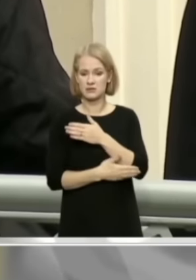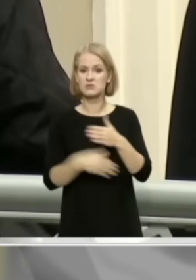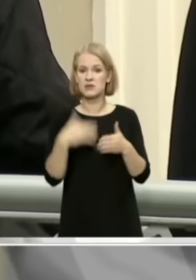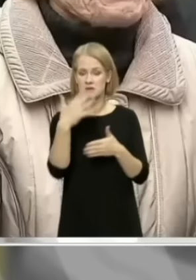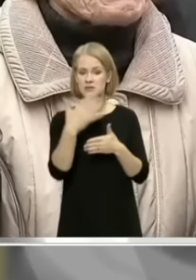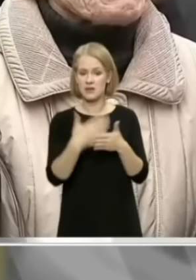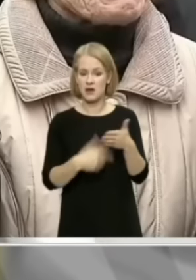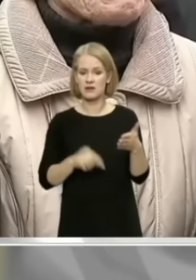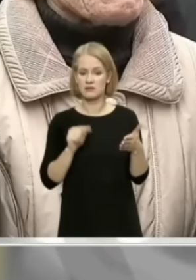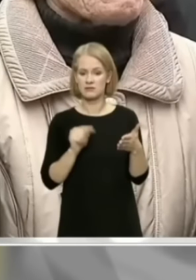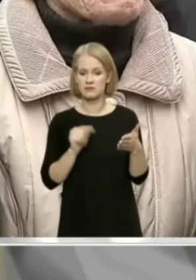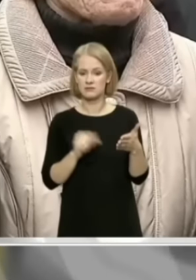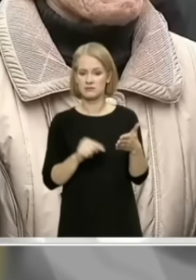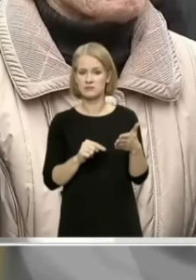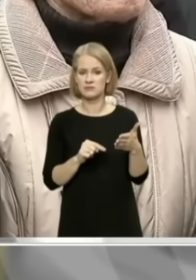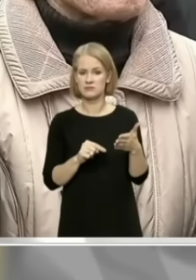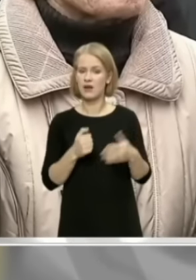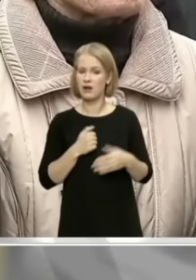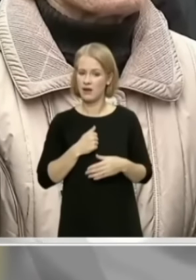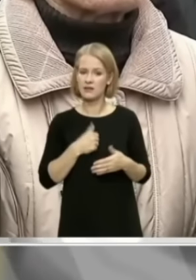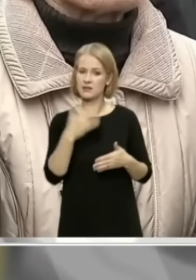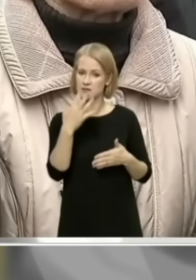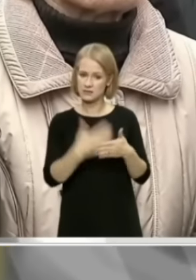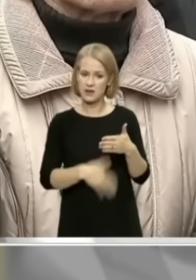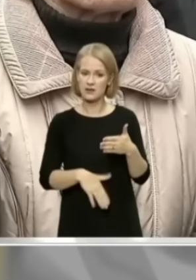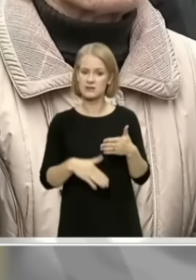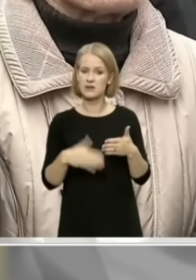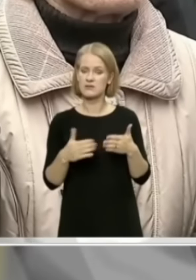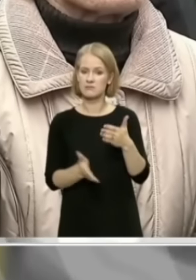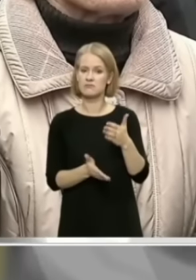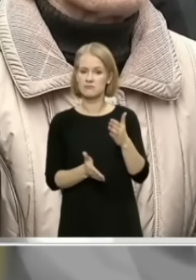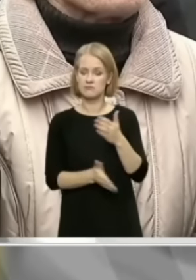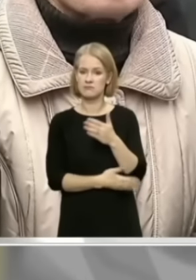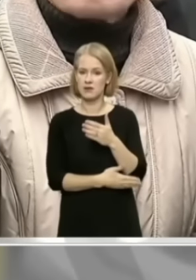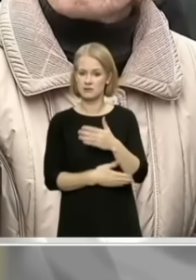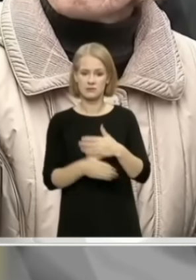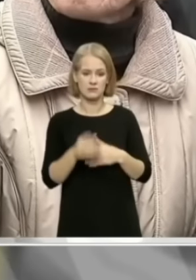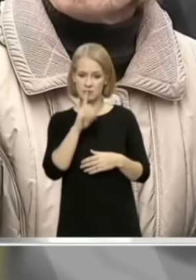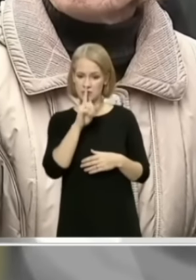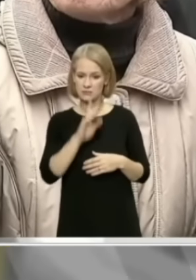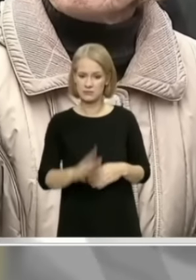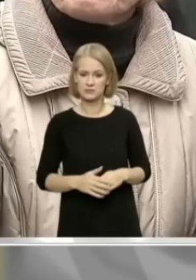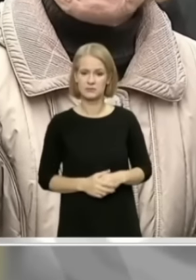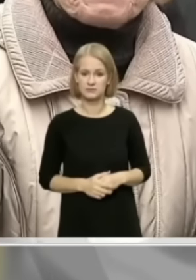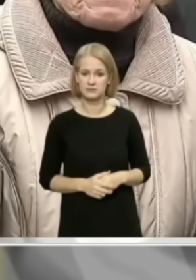dar ne paskutinė, būsimame sąraše.